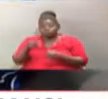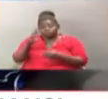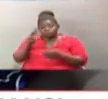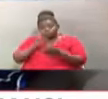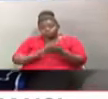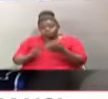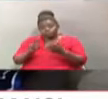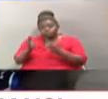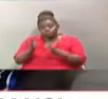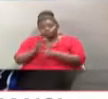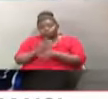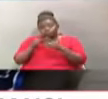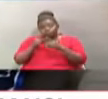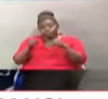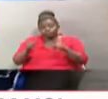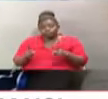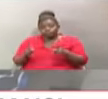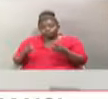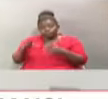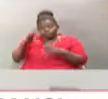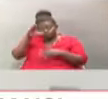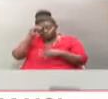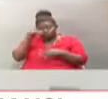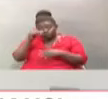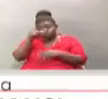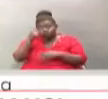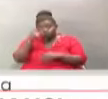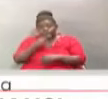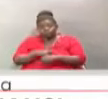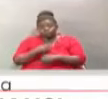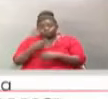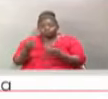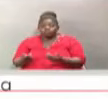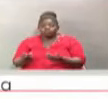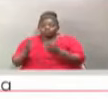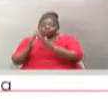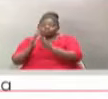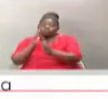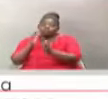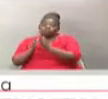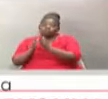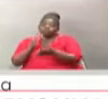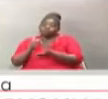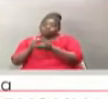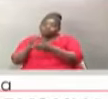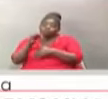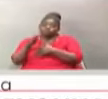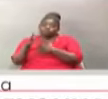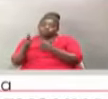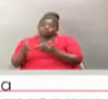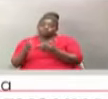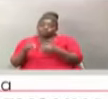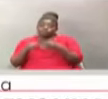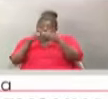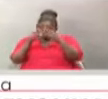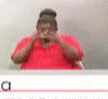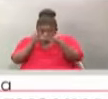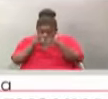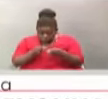ebyawandiikibwa nga tebannatandika kusoma buli lunaku. N'okututeerera paredi zezo zatukonyeraga n'okukaba ku rubaito